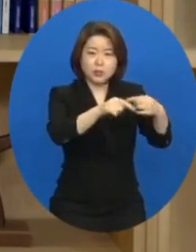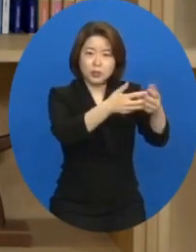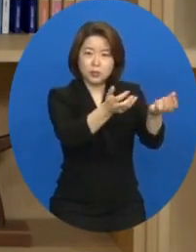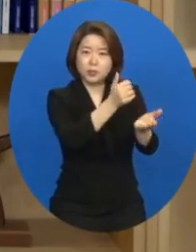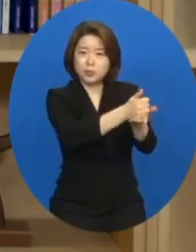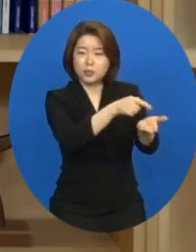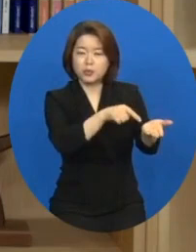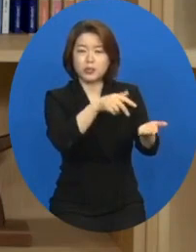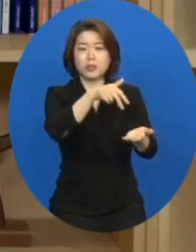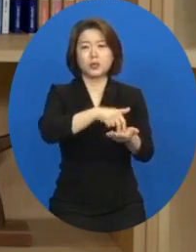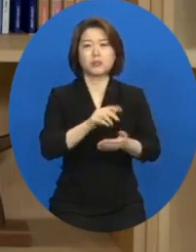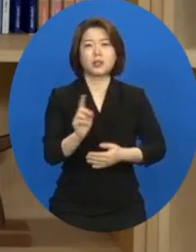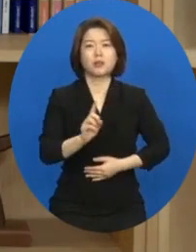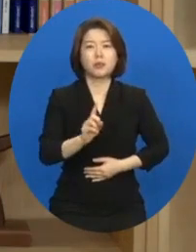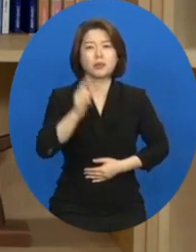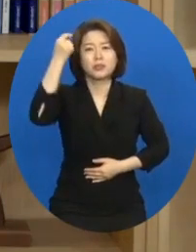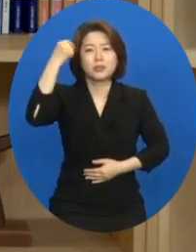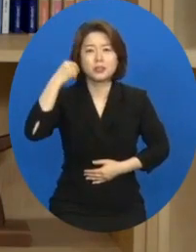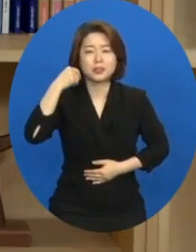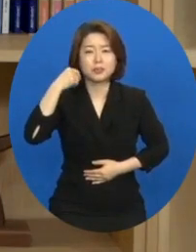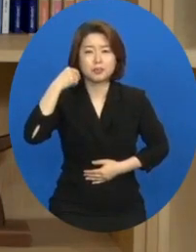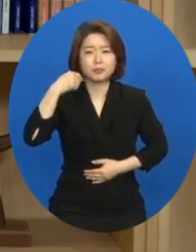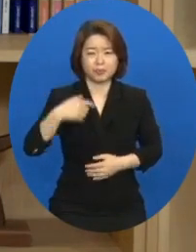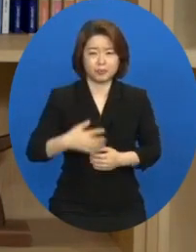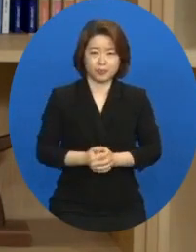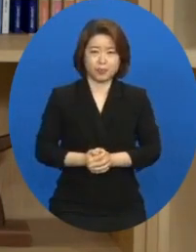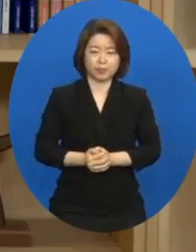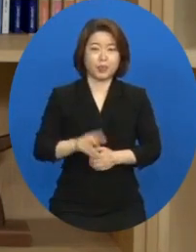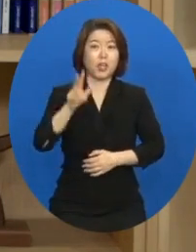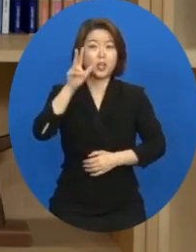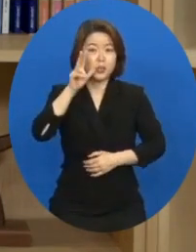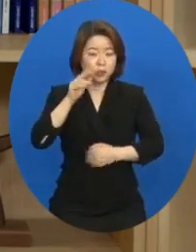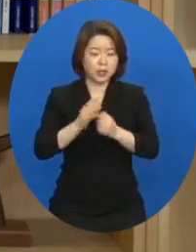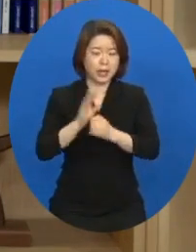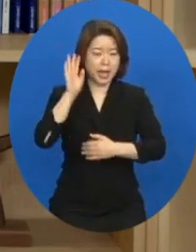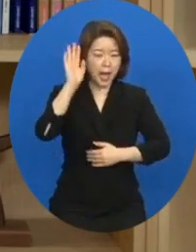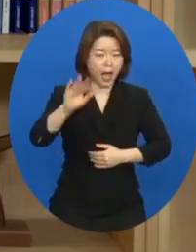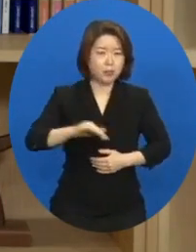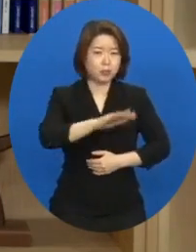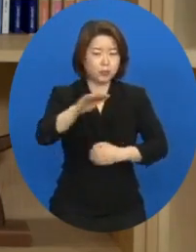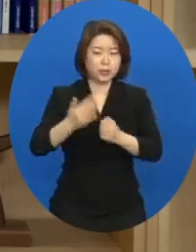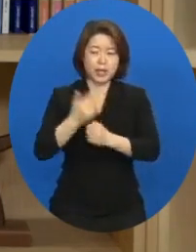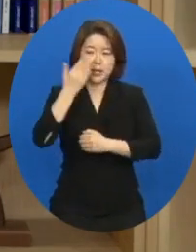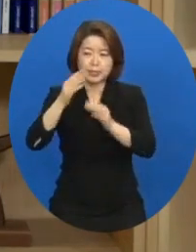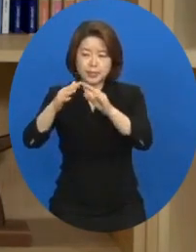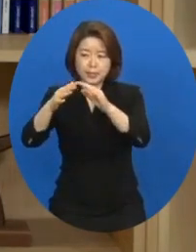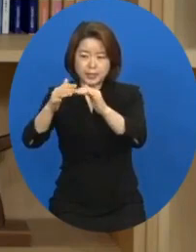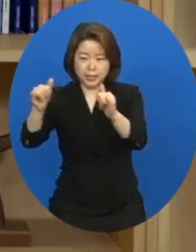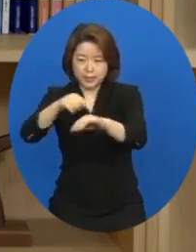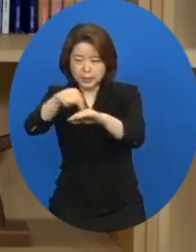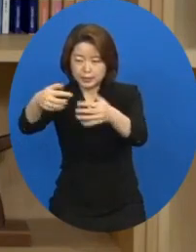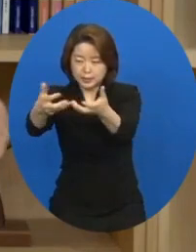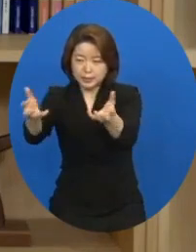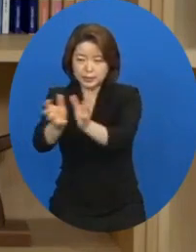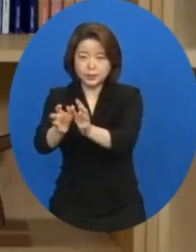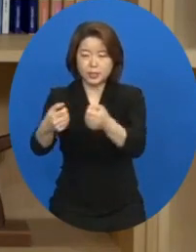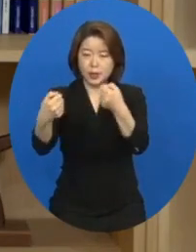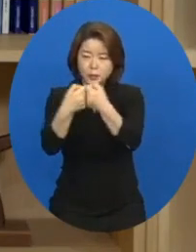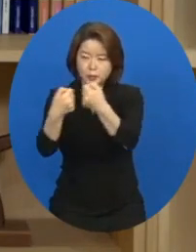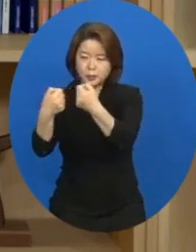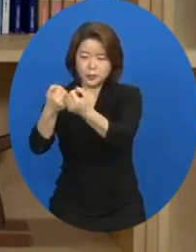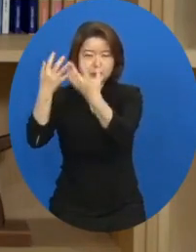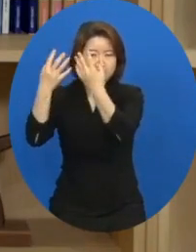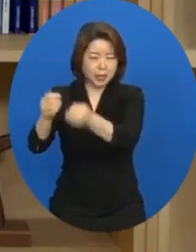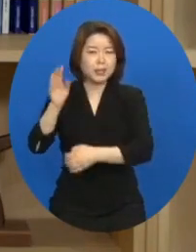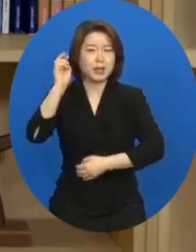요 여호수아는 이제 앞으로 우리가 가나안 족속과 싸운 전재 전투가 많을텐데